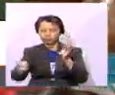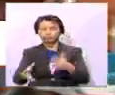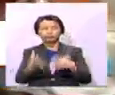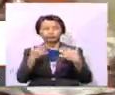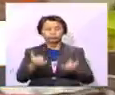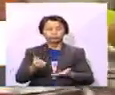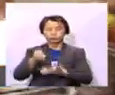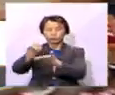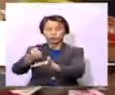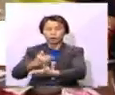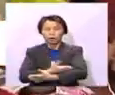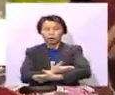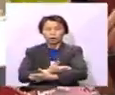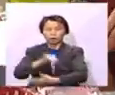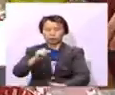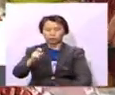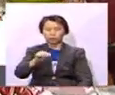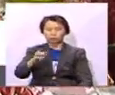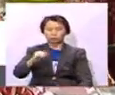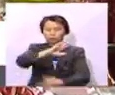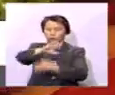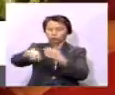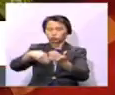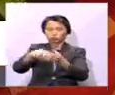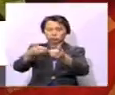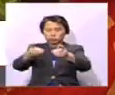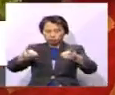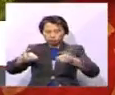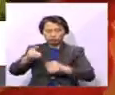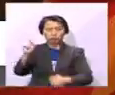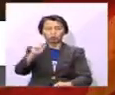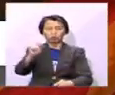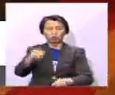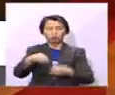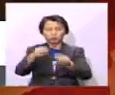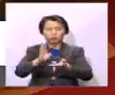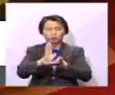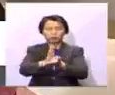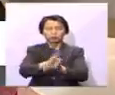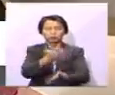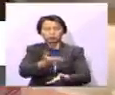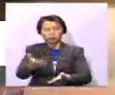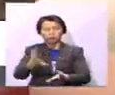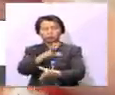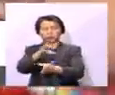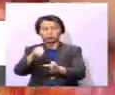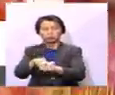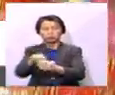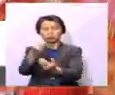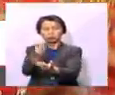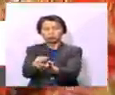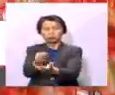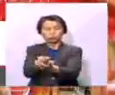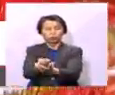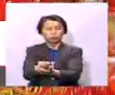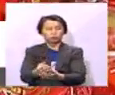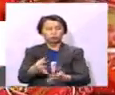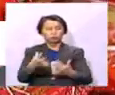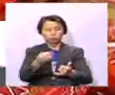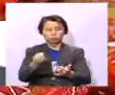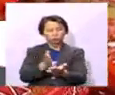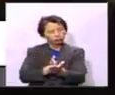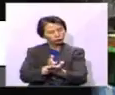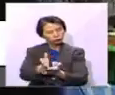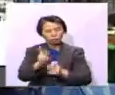sumbangan kepada anak yatim seluruh daerah Gombak diberikan dalam pelbagai bentuk bantuan barangan termasuk wang tunai. Secara tidak